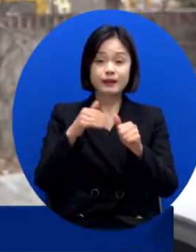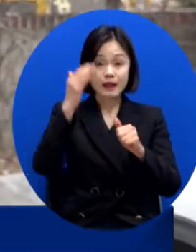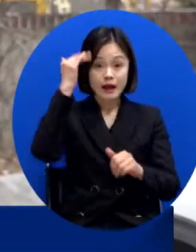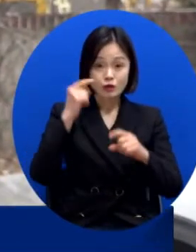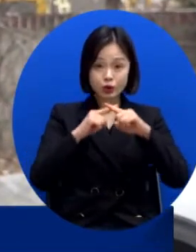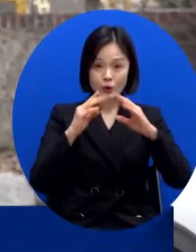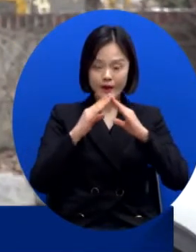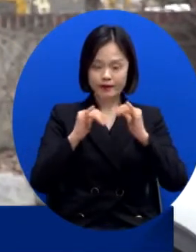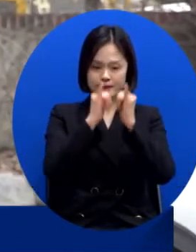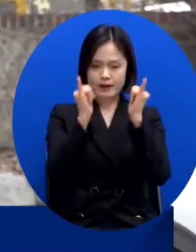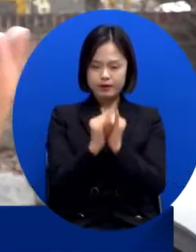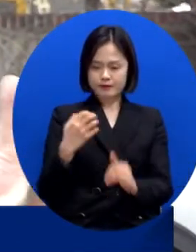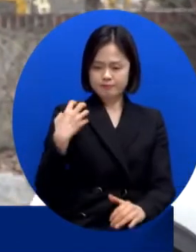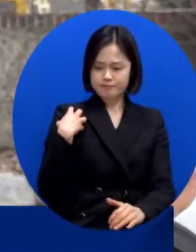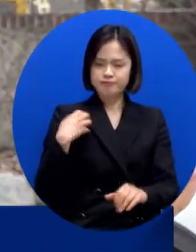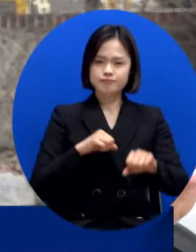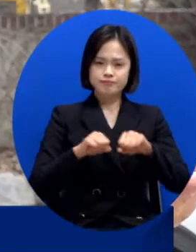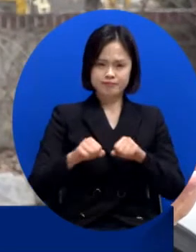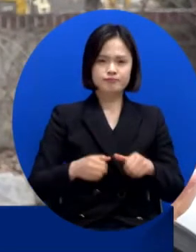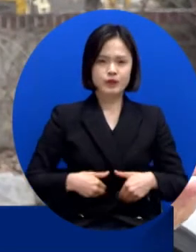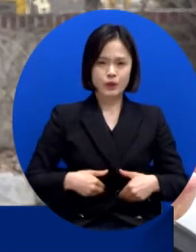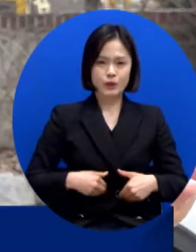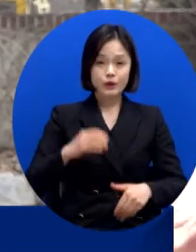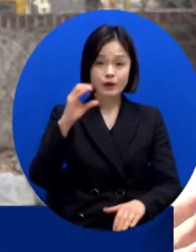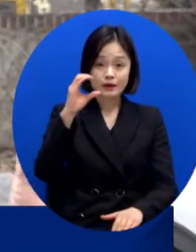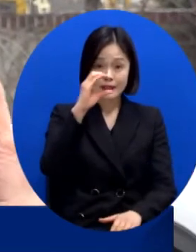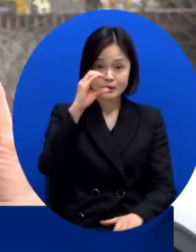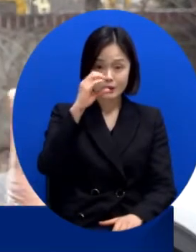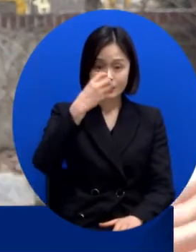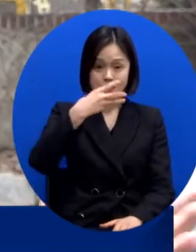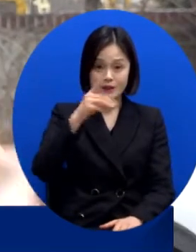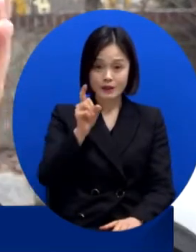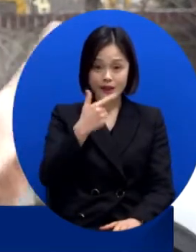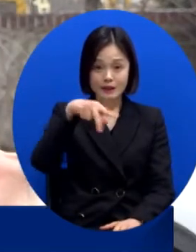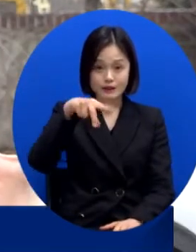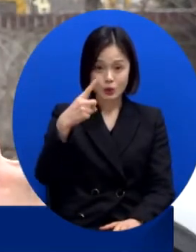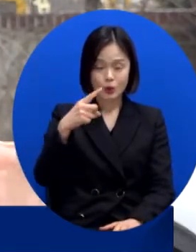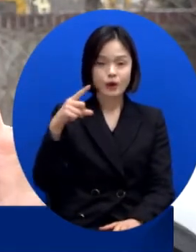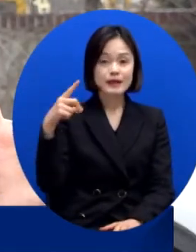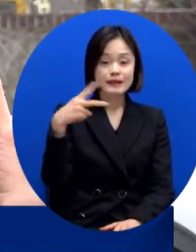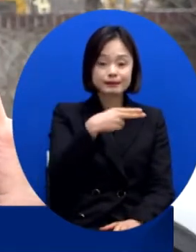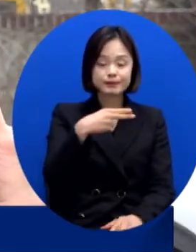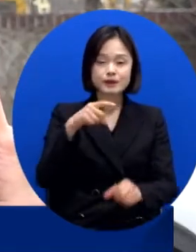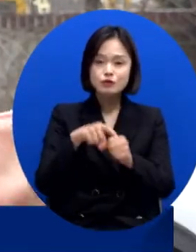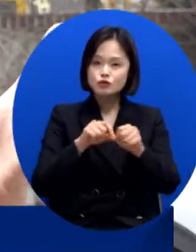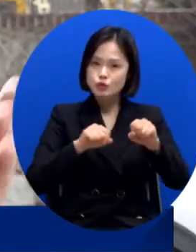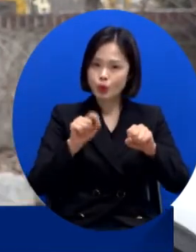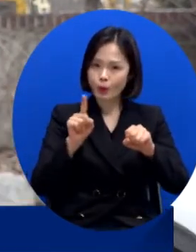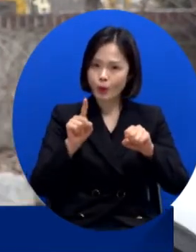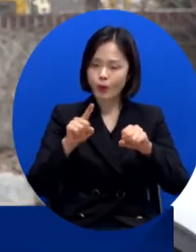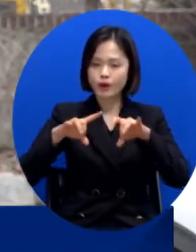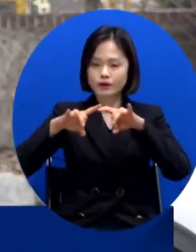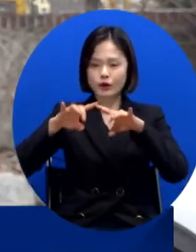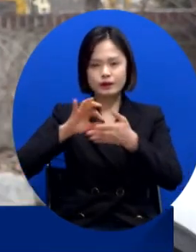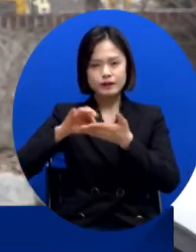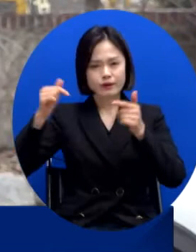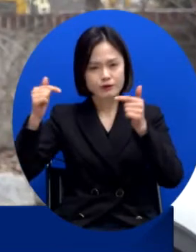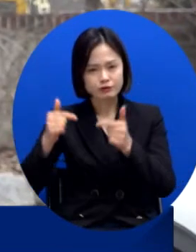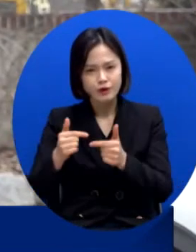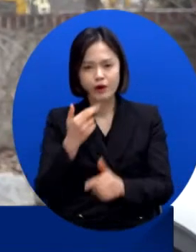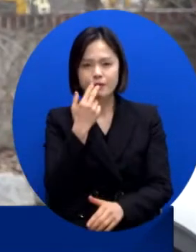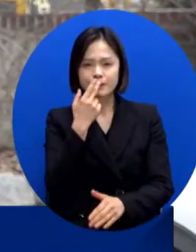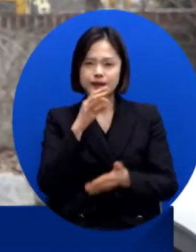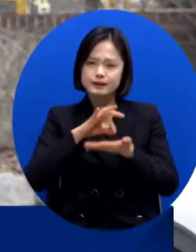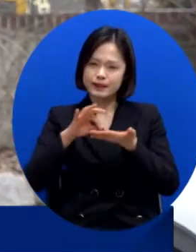했으면 좋겠습니다 탄 송금 시 군 정도 좀 무리가 해서요 생태계의 폭언 하고 지우 변화에 더 대체해 나가는 이